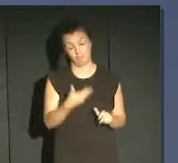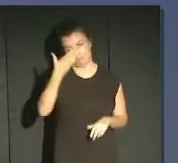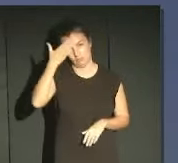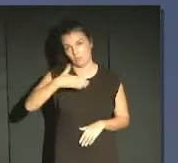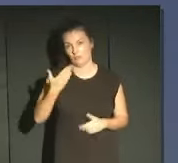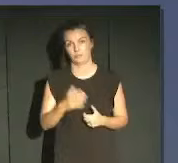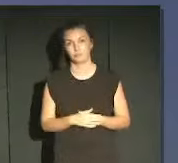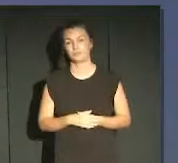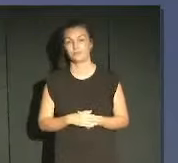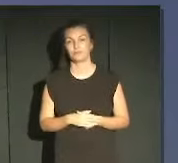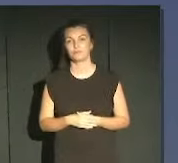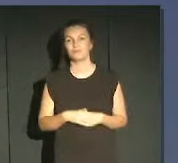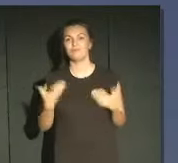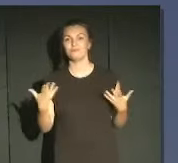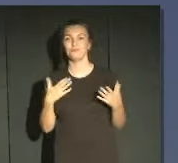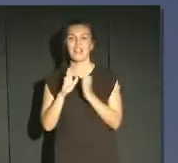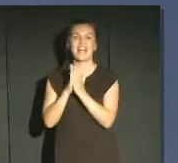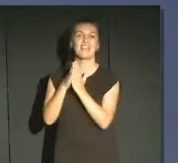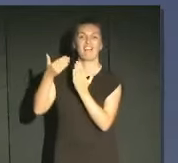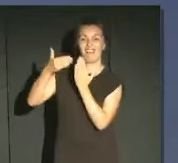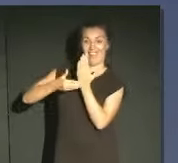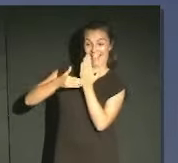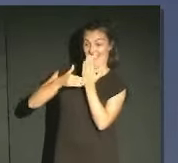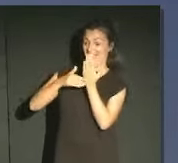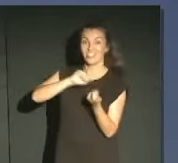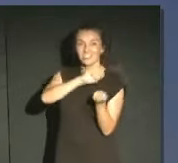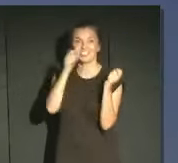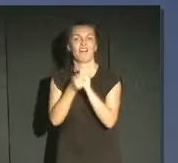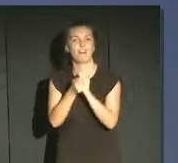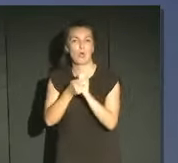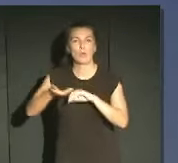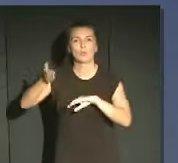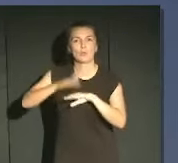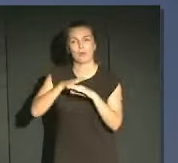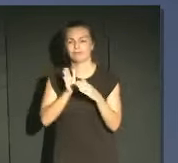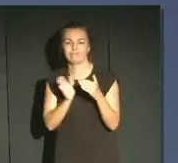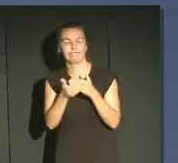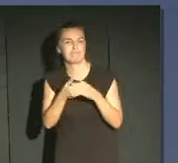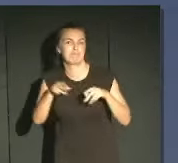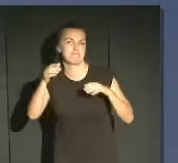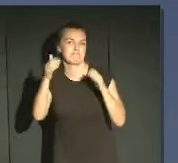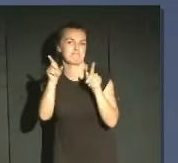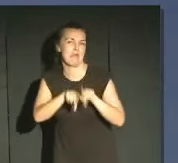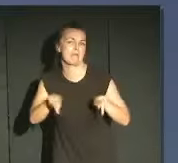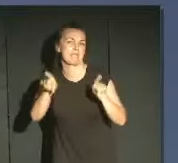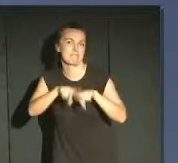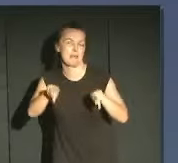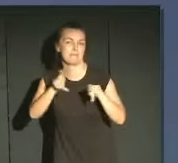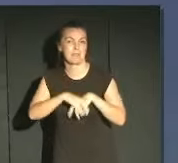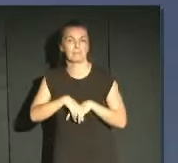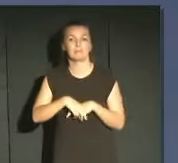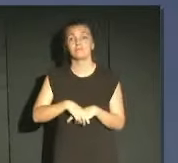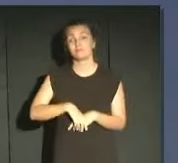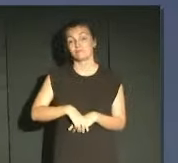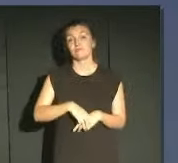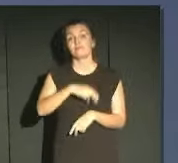savez bien changer la couverture d'un livre ne change pas son contenu le FN Front national le RN racisme